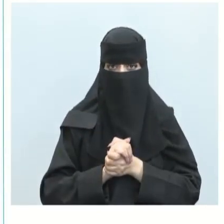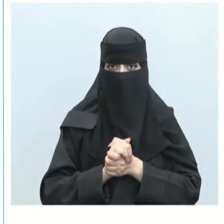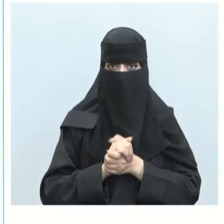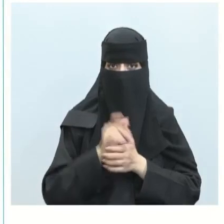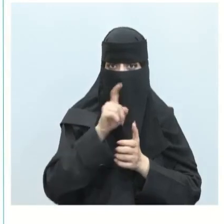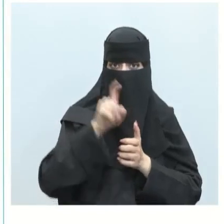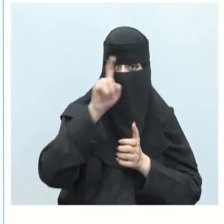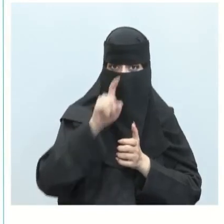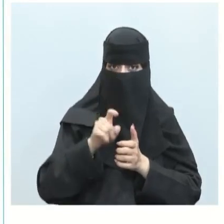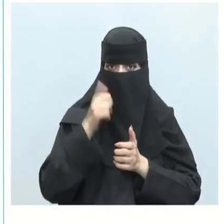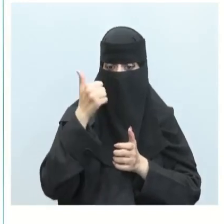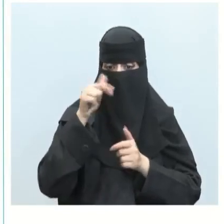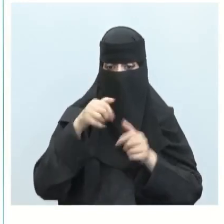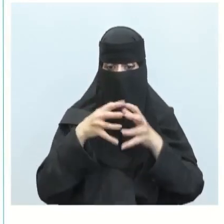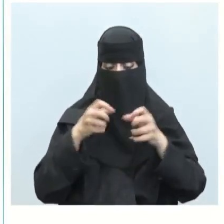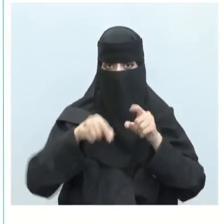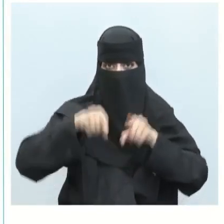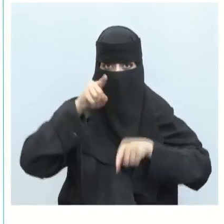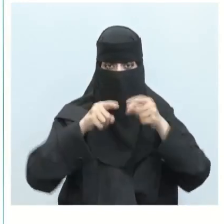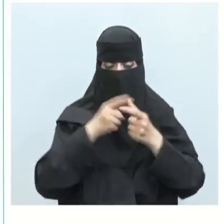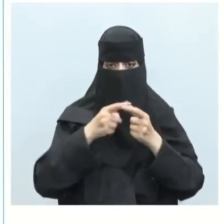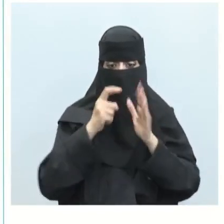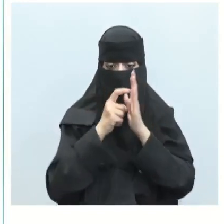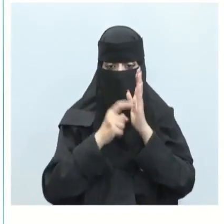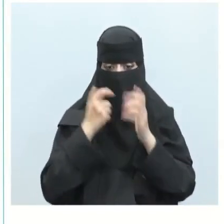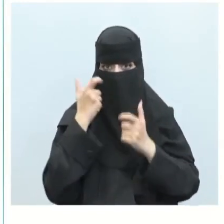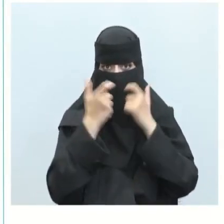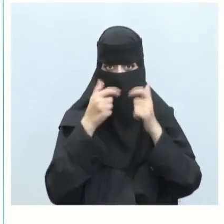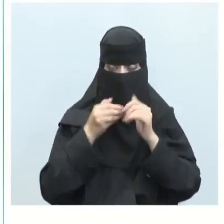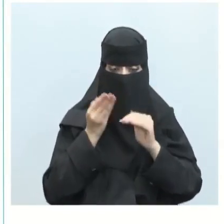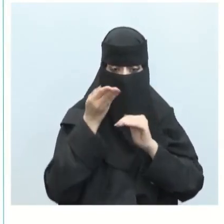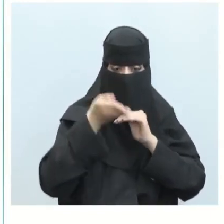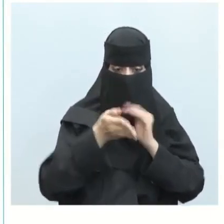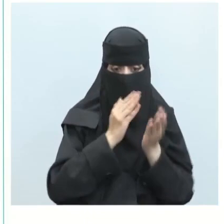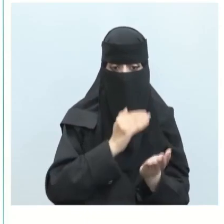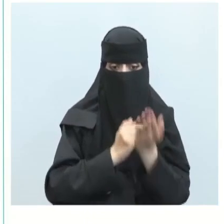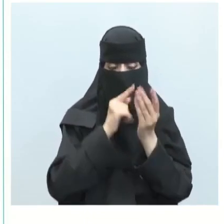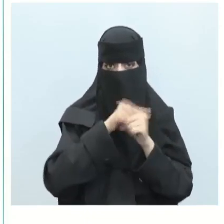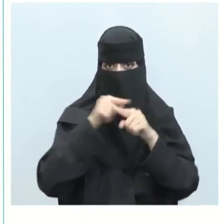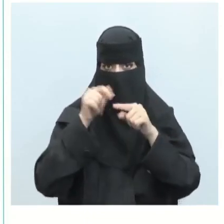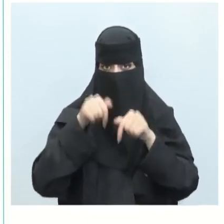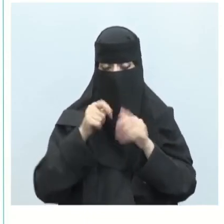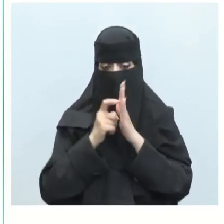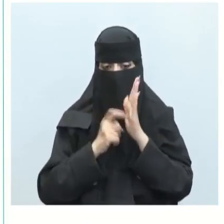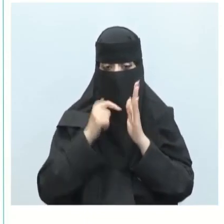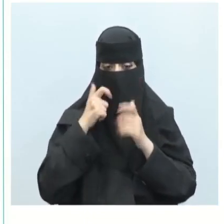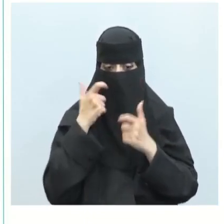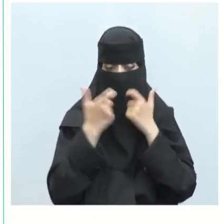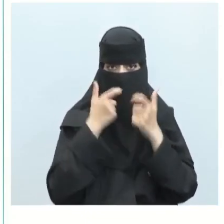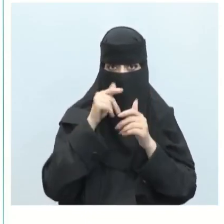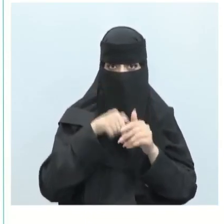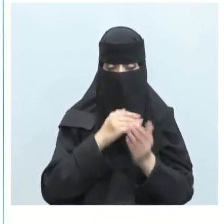في السؤال السادس اشرح الفرق بين نظام كشف التسلل المستند الى الشبكه ونظام كشف